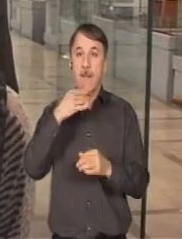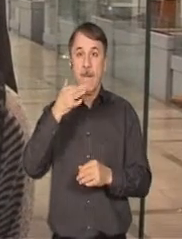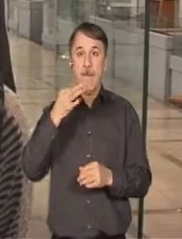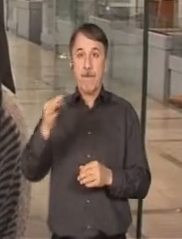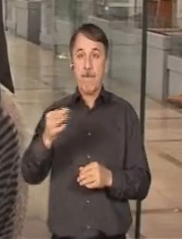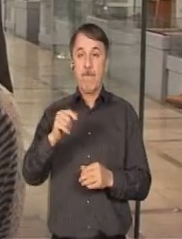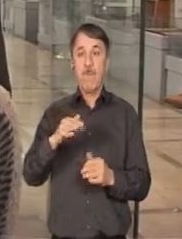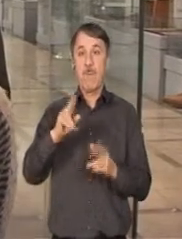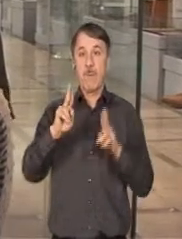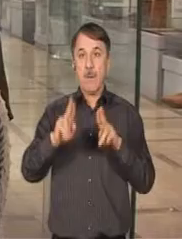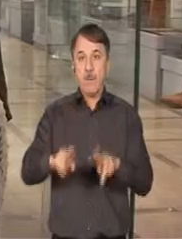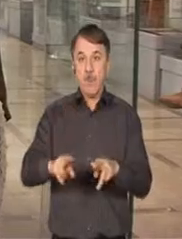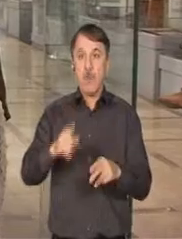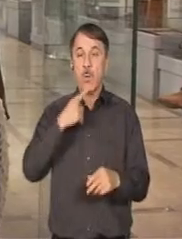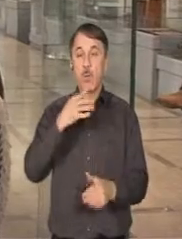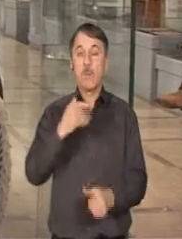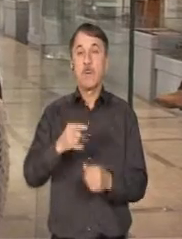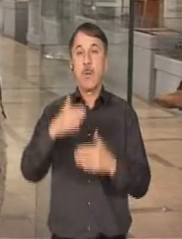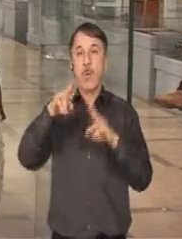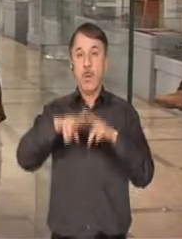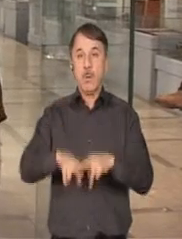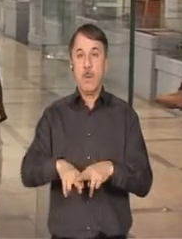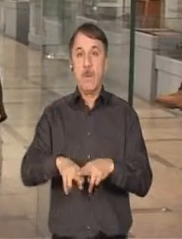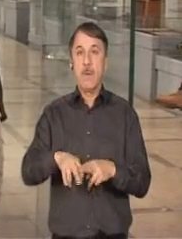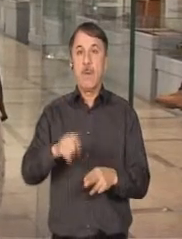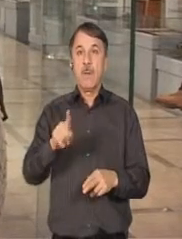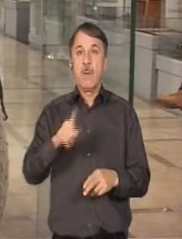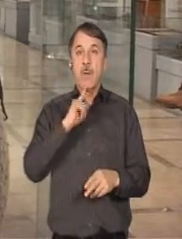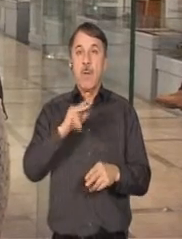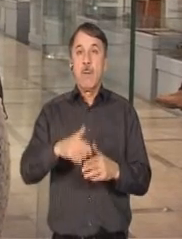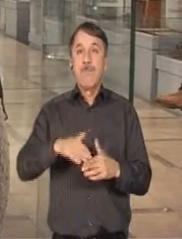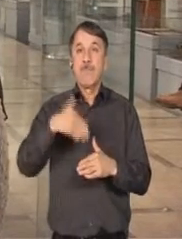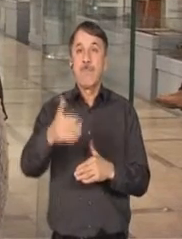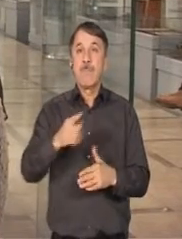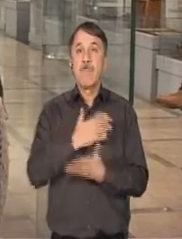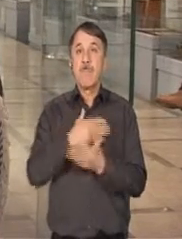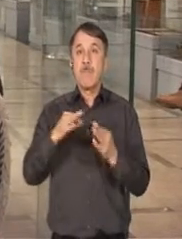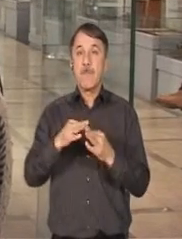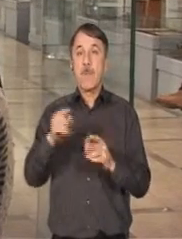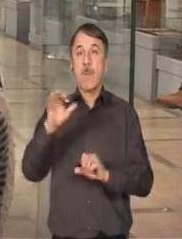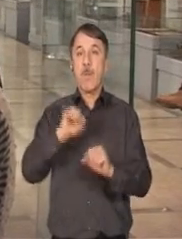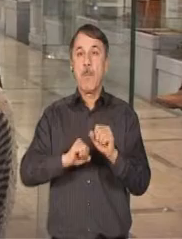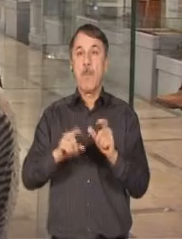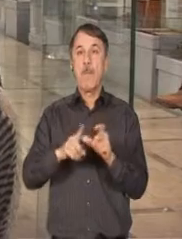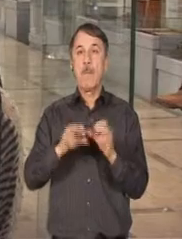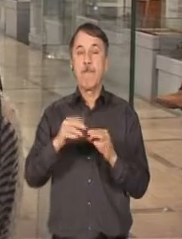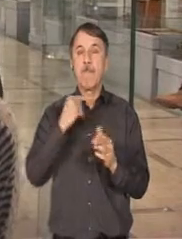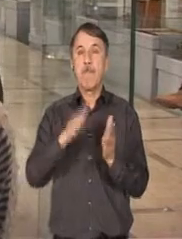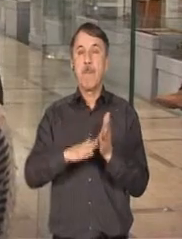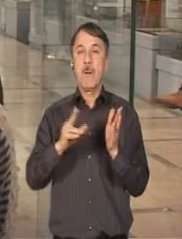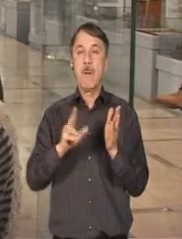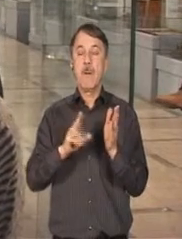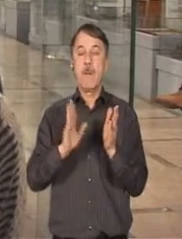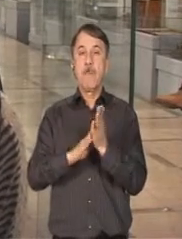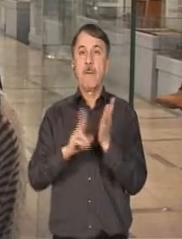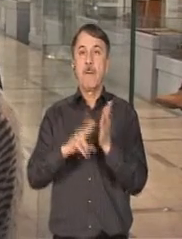je po rangiranju ordenja orden Svetog Save treći po redu iza ordena Belog Orla